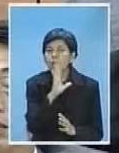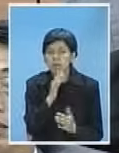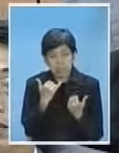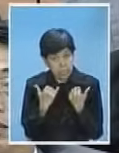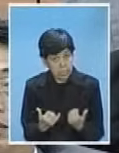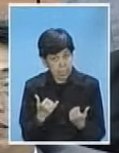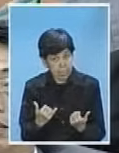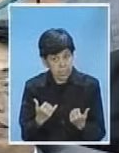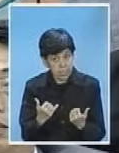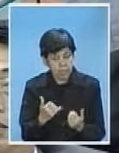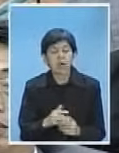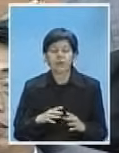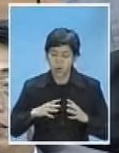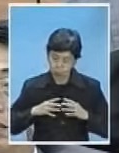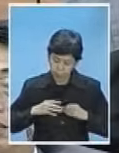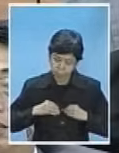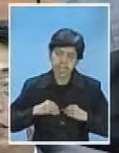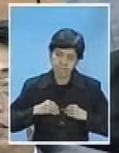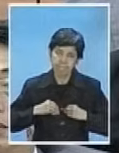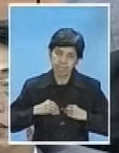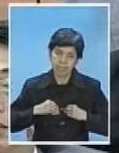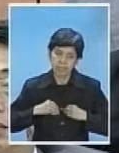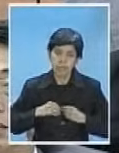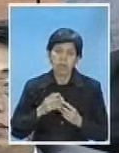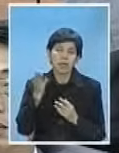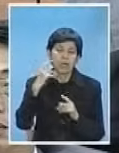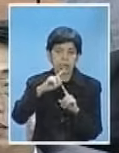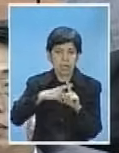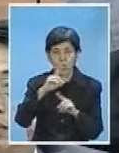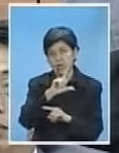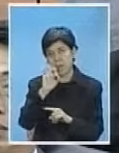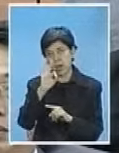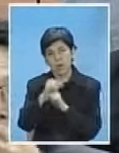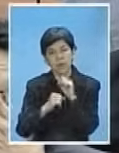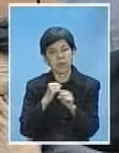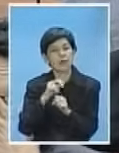แต่บัดนี้ได้ยอมรับแล้วครับเมื่อ29พฤษภาคม